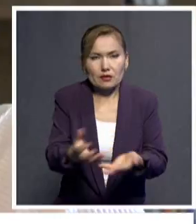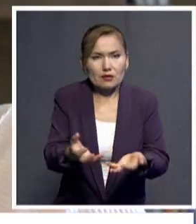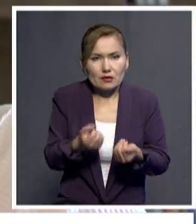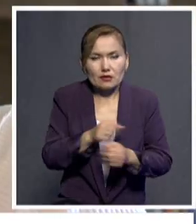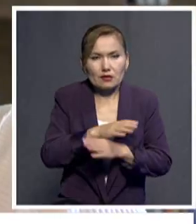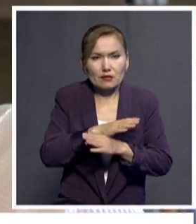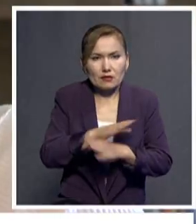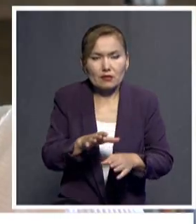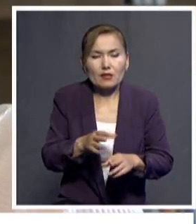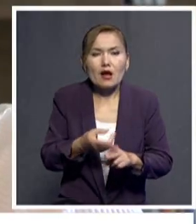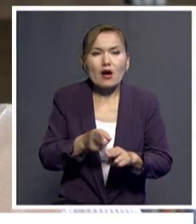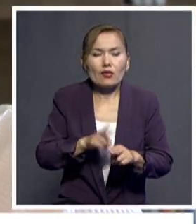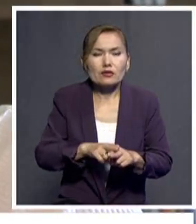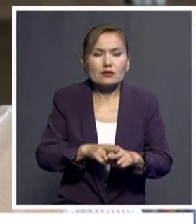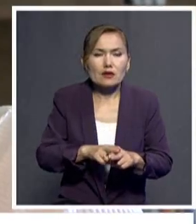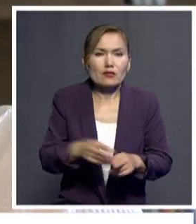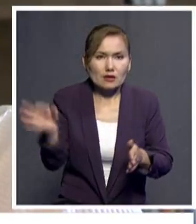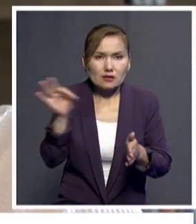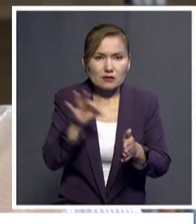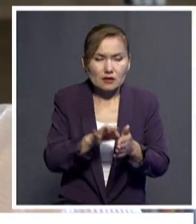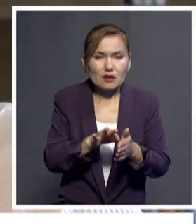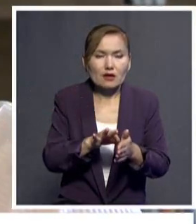әрине мақсат болып қалады.